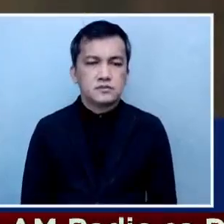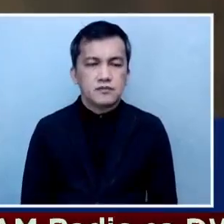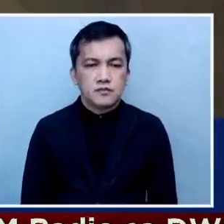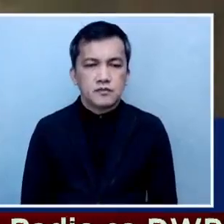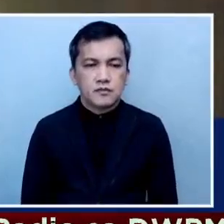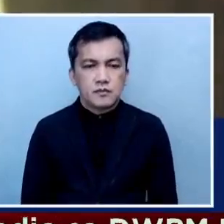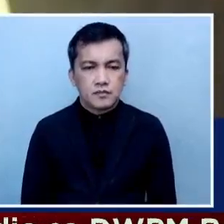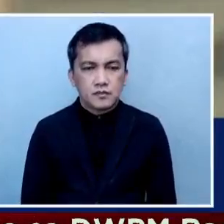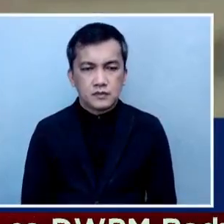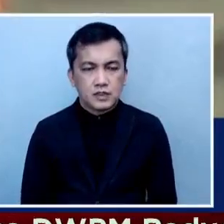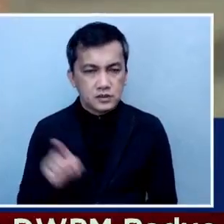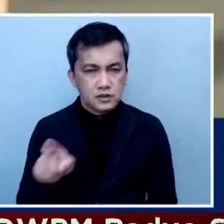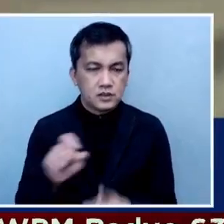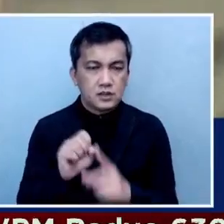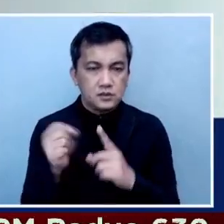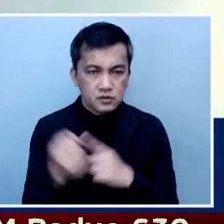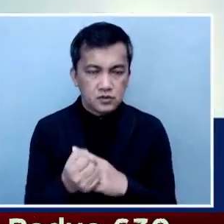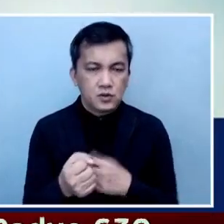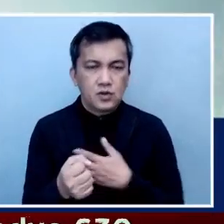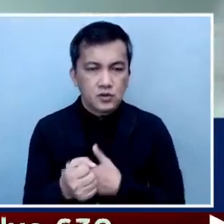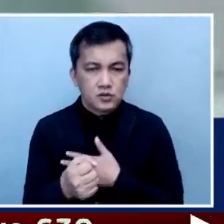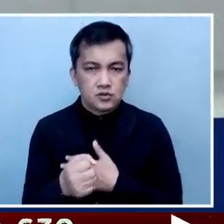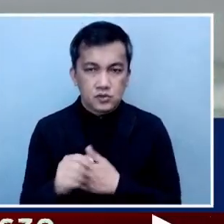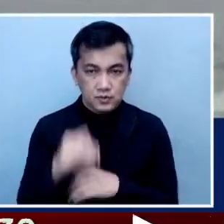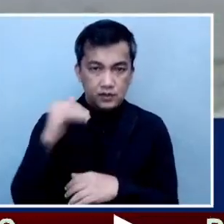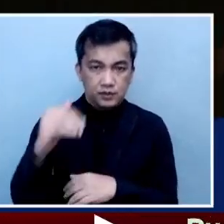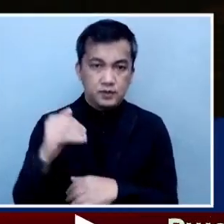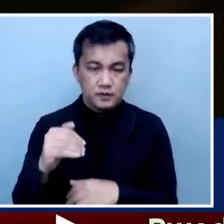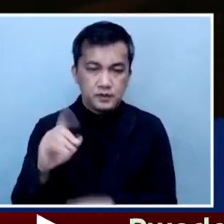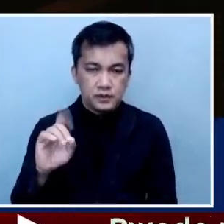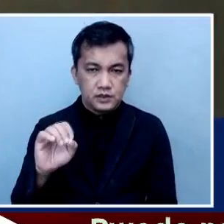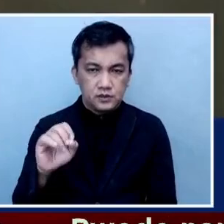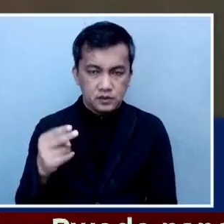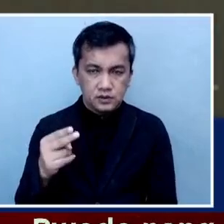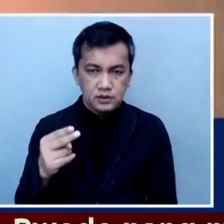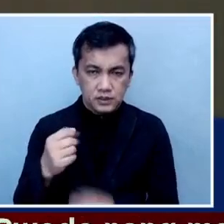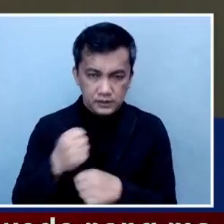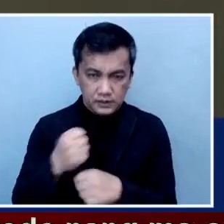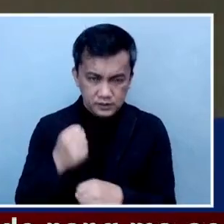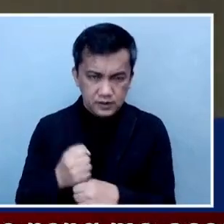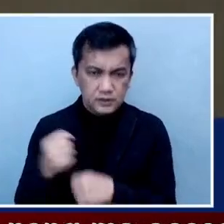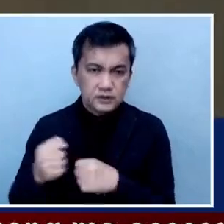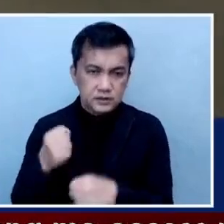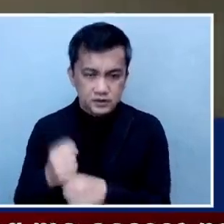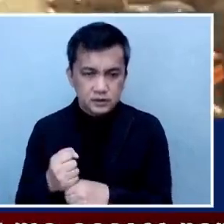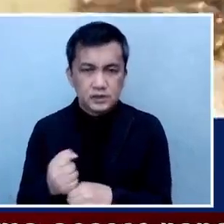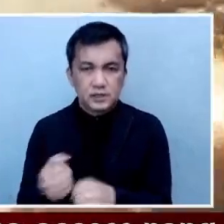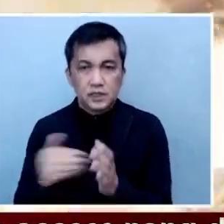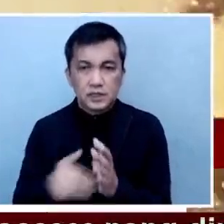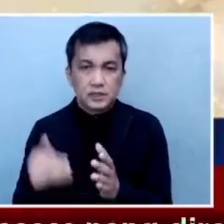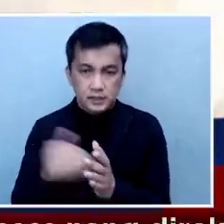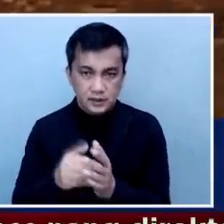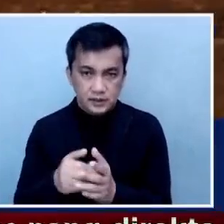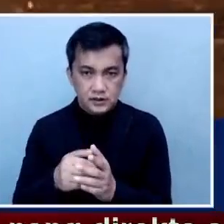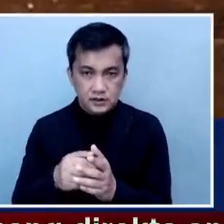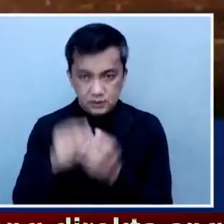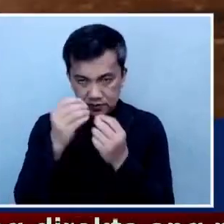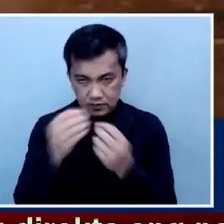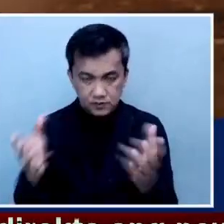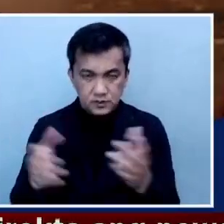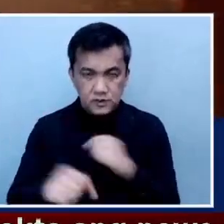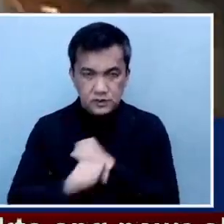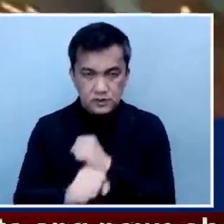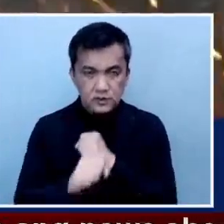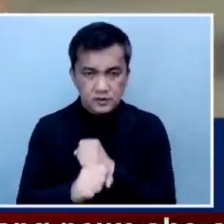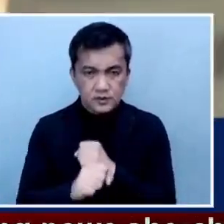Ang ganitong sitwasyon ang gustong maiwasan ng Department of Health kada taon, kaya paulit-ulit nilang inilulunsad ang kampanya